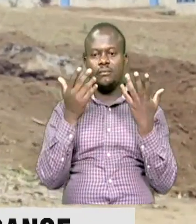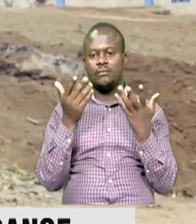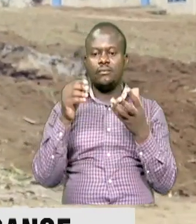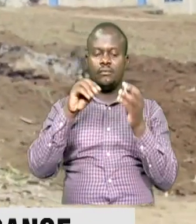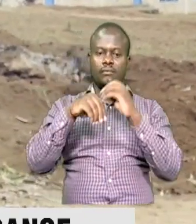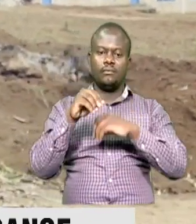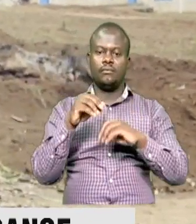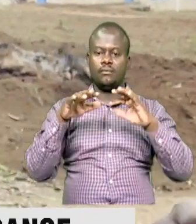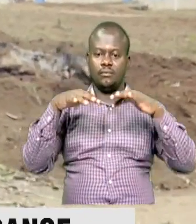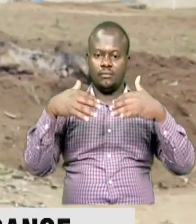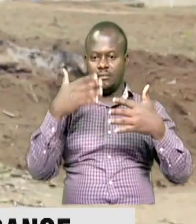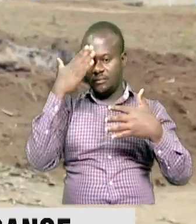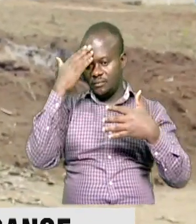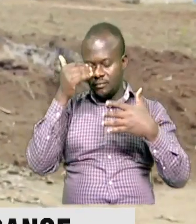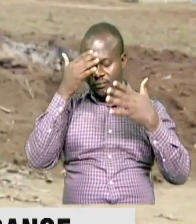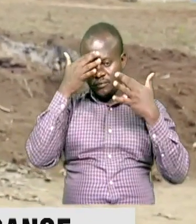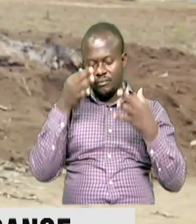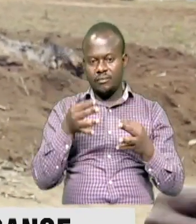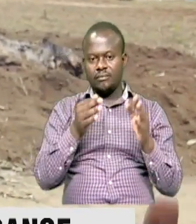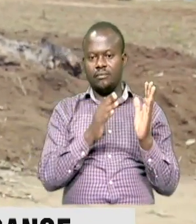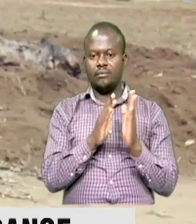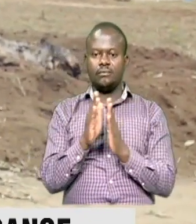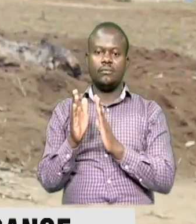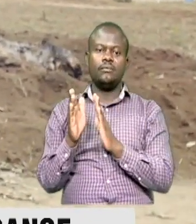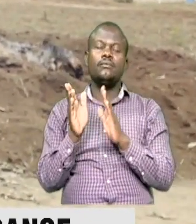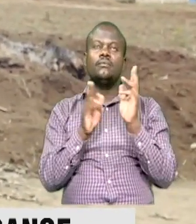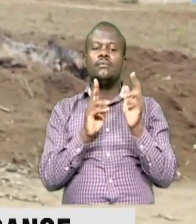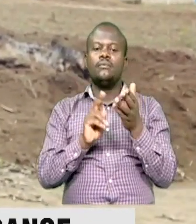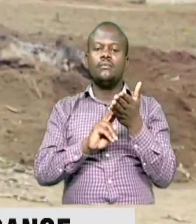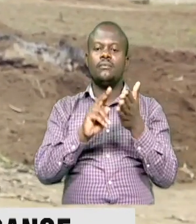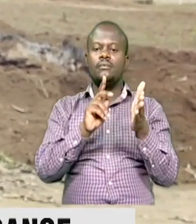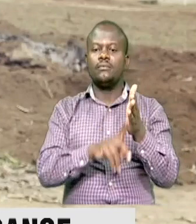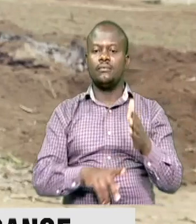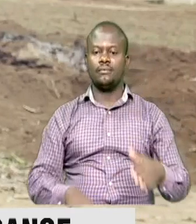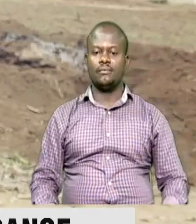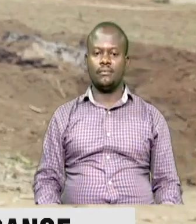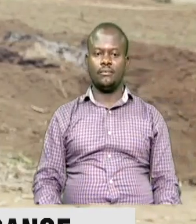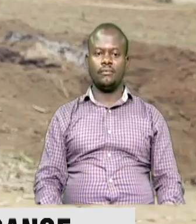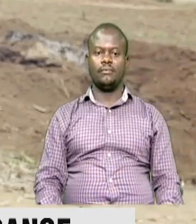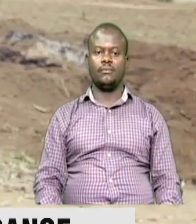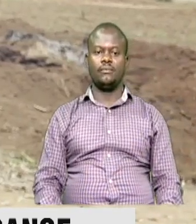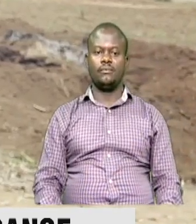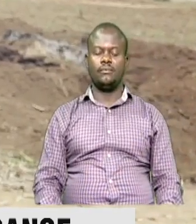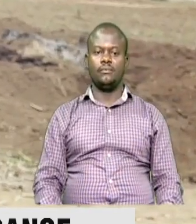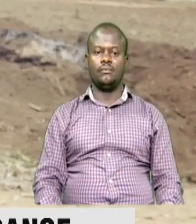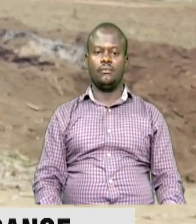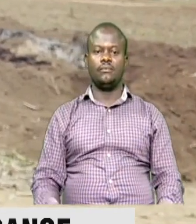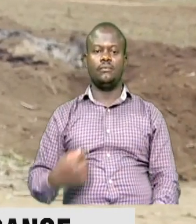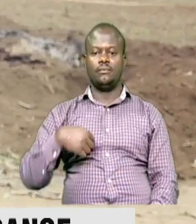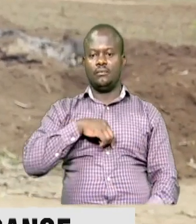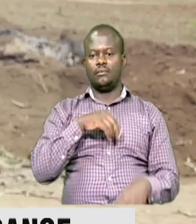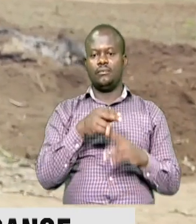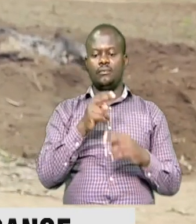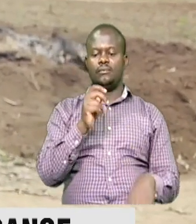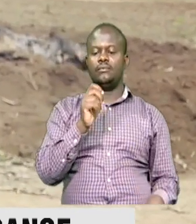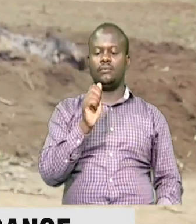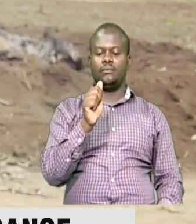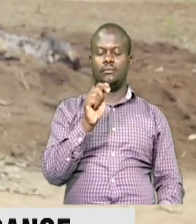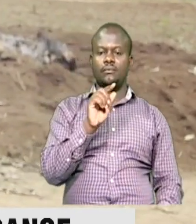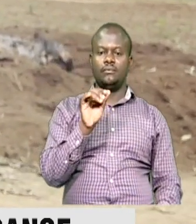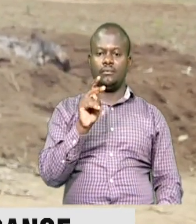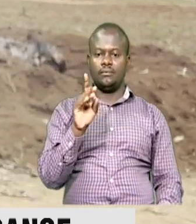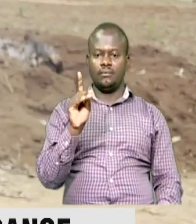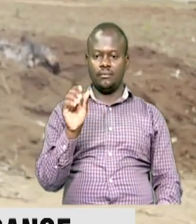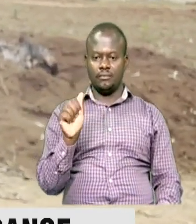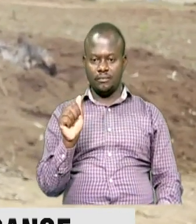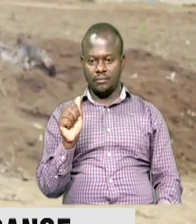musaruro kubera iki mwahisemo gutunganya iki kibuga ubundi musanzwe mugikoresha iki murakoze nitwa ntazinda analysis